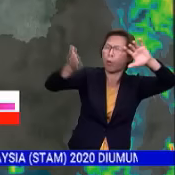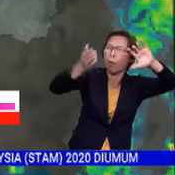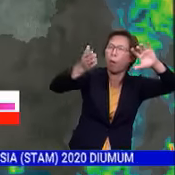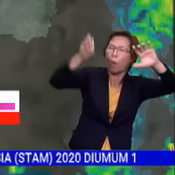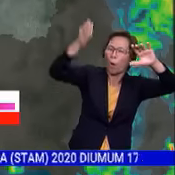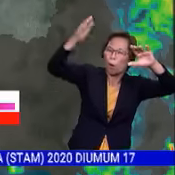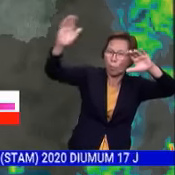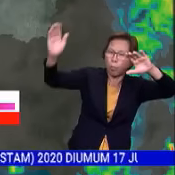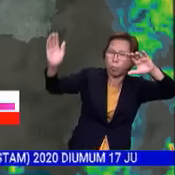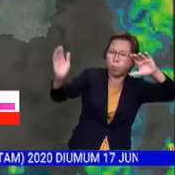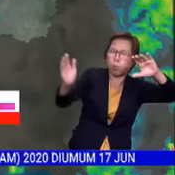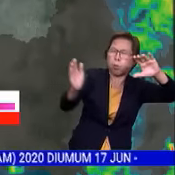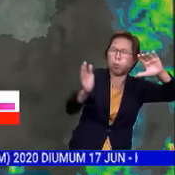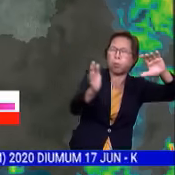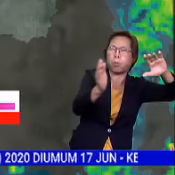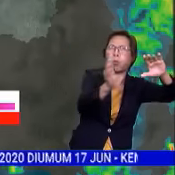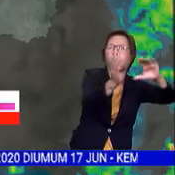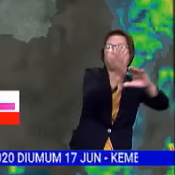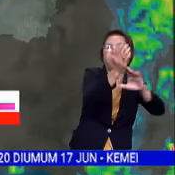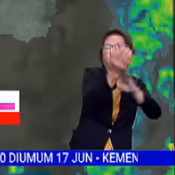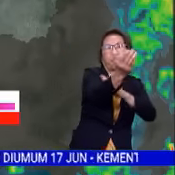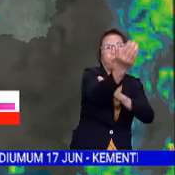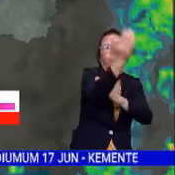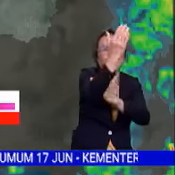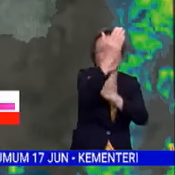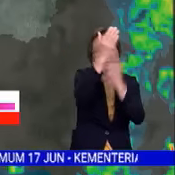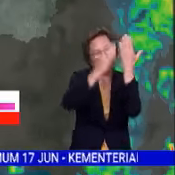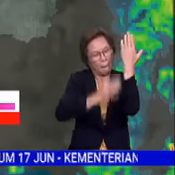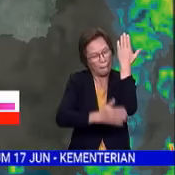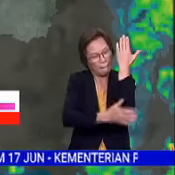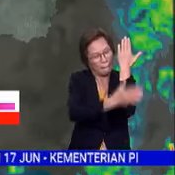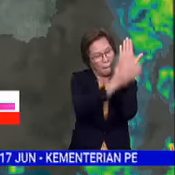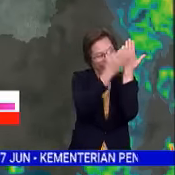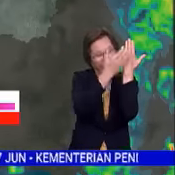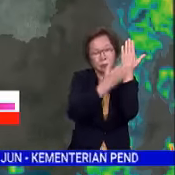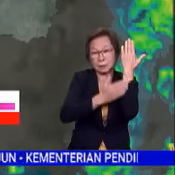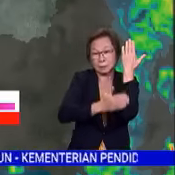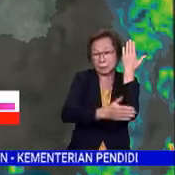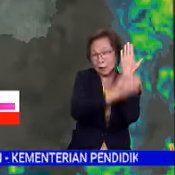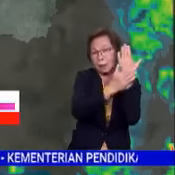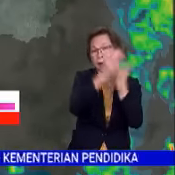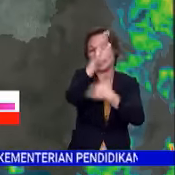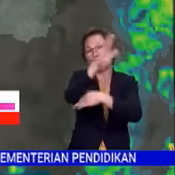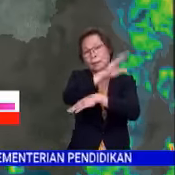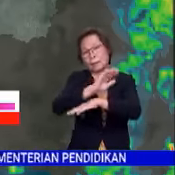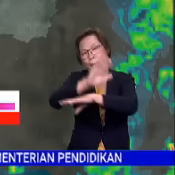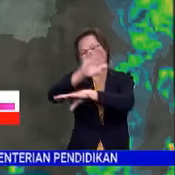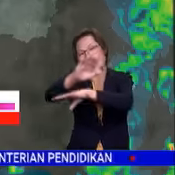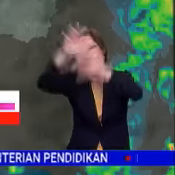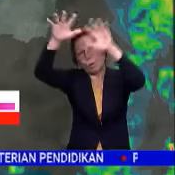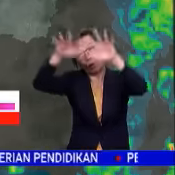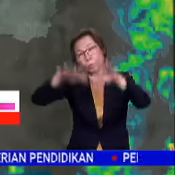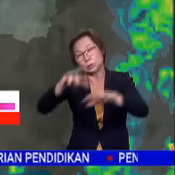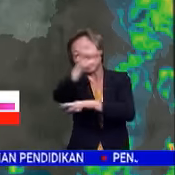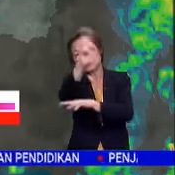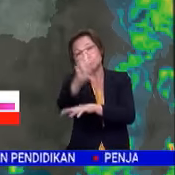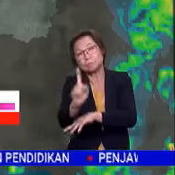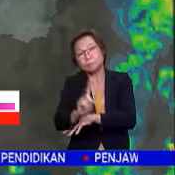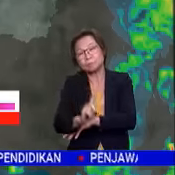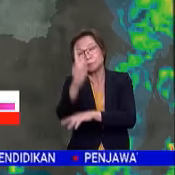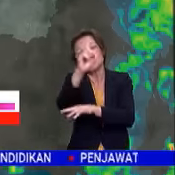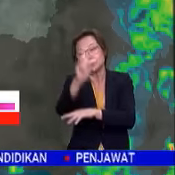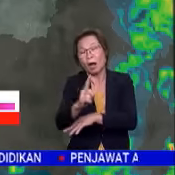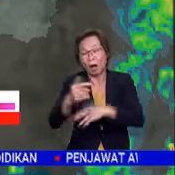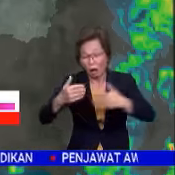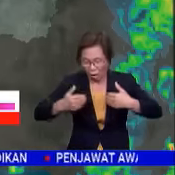memasuki sehingga ke pedalaman menjelang pada 11 pagi keesokan hari. Dan pada tengah hari dan petang pula, keadaan hujan berserta ribut petir